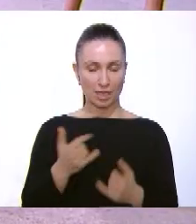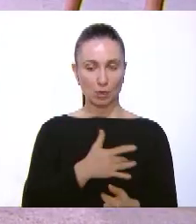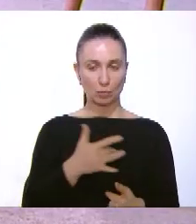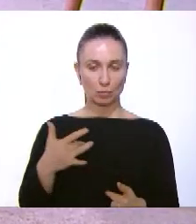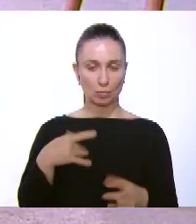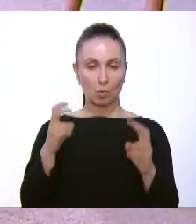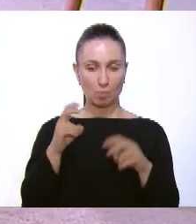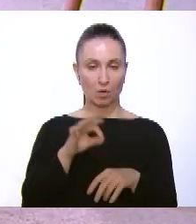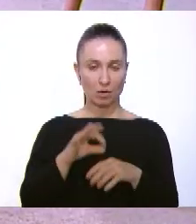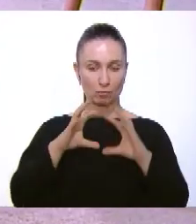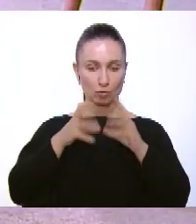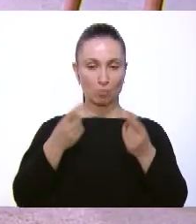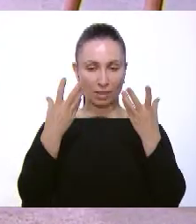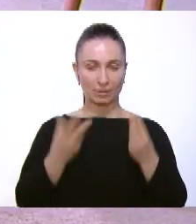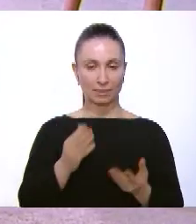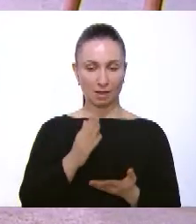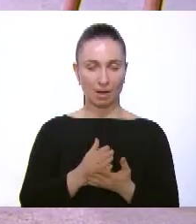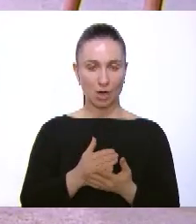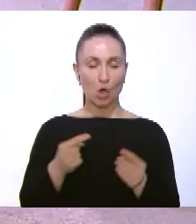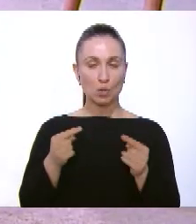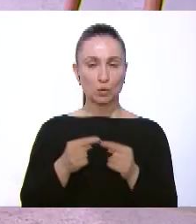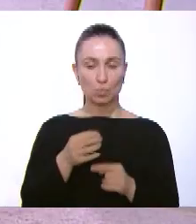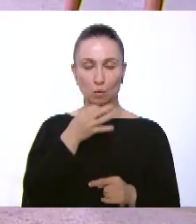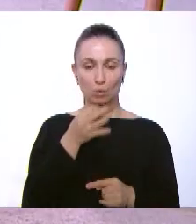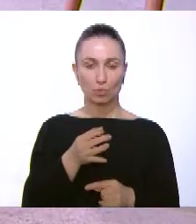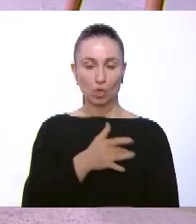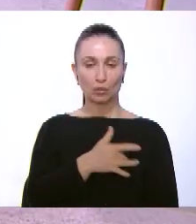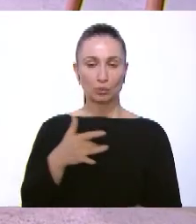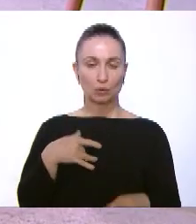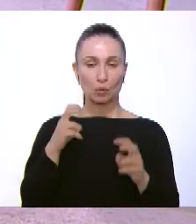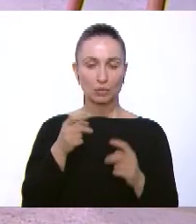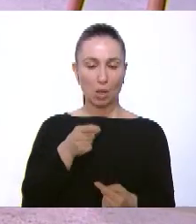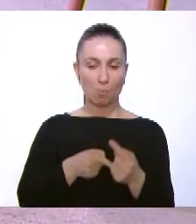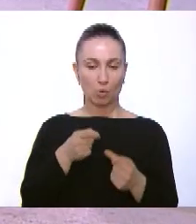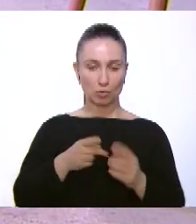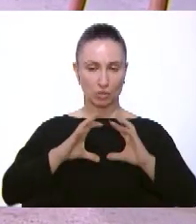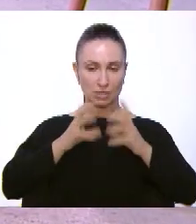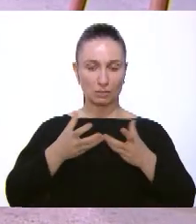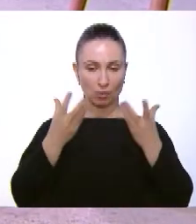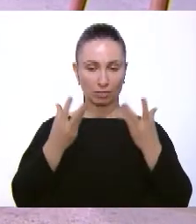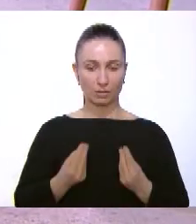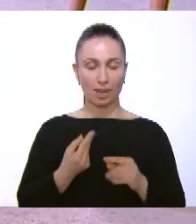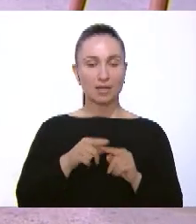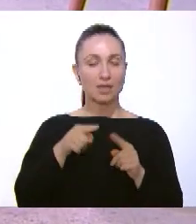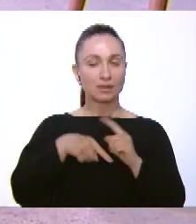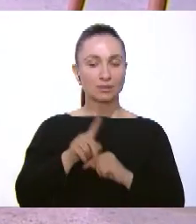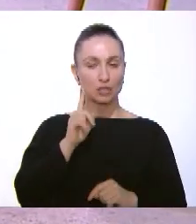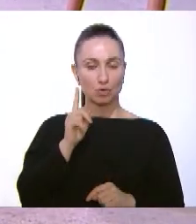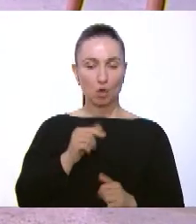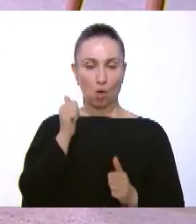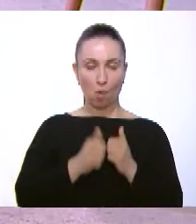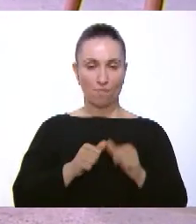ტუბერკულოზის მსოფლიო დღეა, უფრო ზუსტი ფორმულირებით კი ტუბერკულოზთან ბრძოლის საერთაშორისო დღე. ეს კი იმას ნიშნავს,